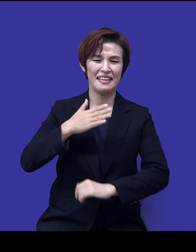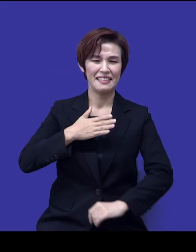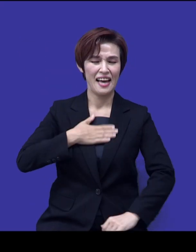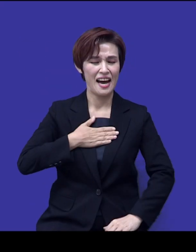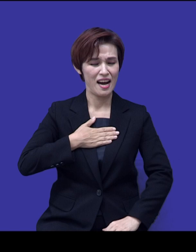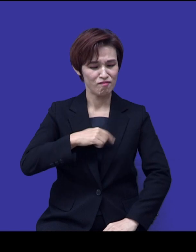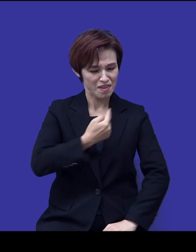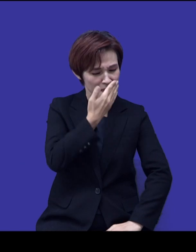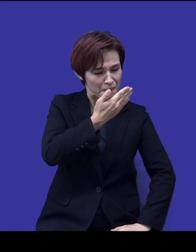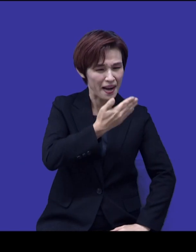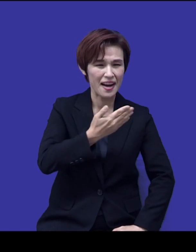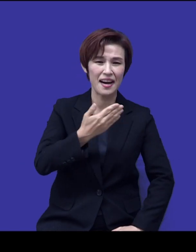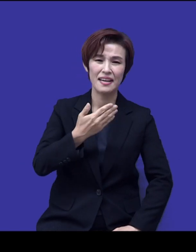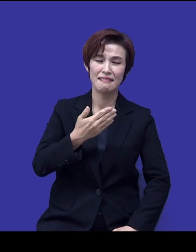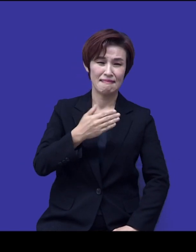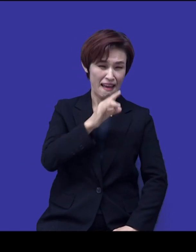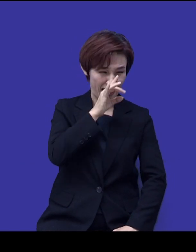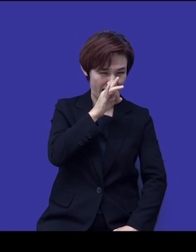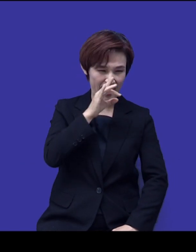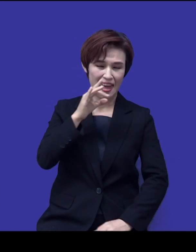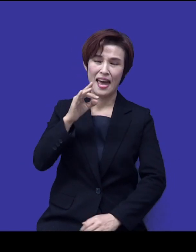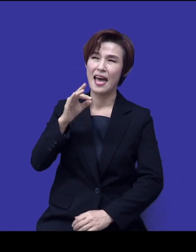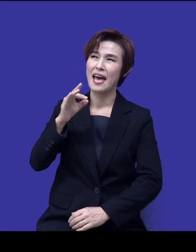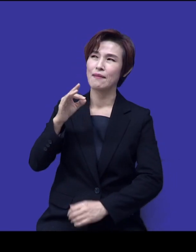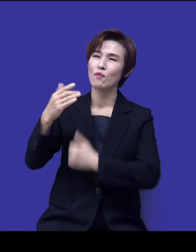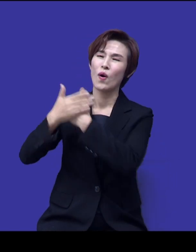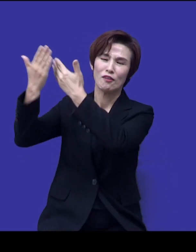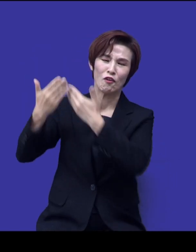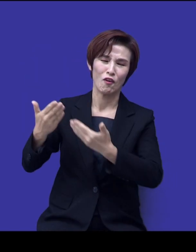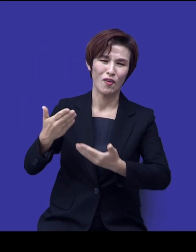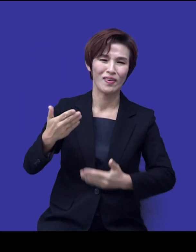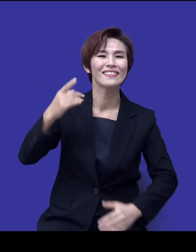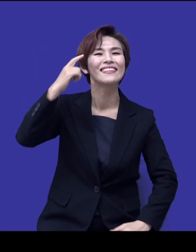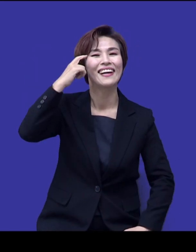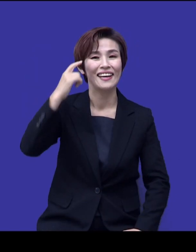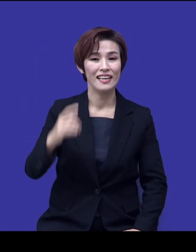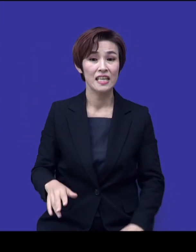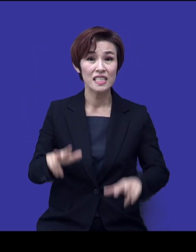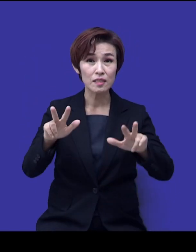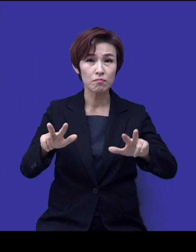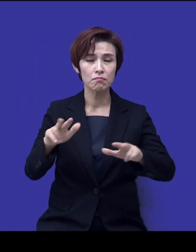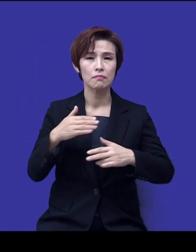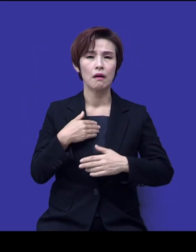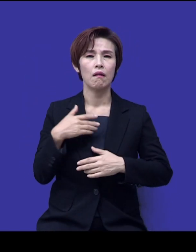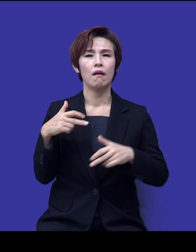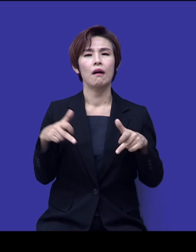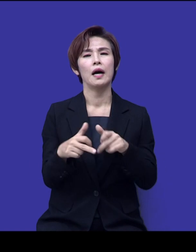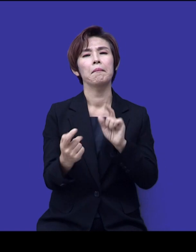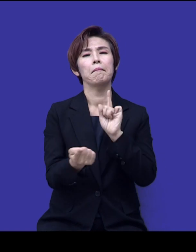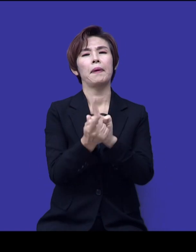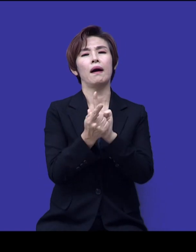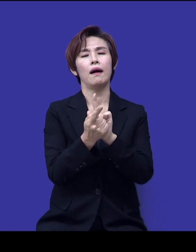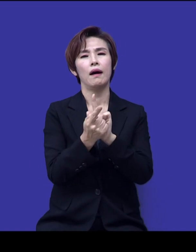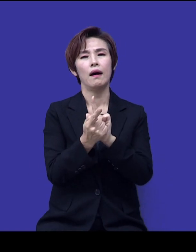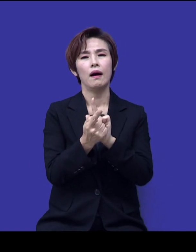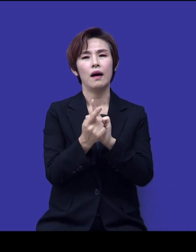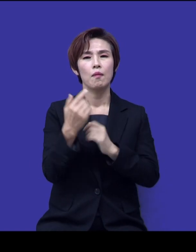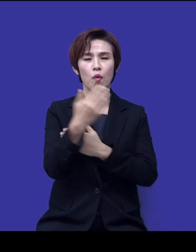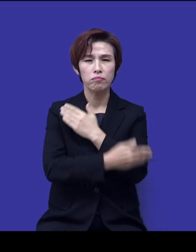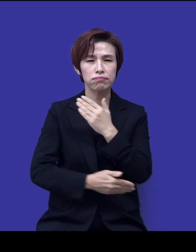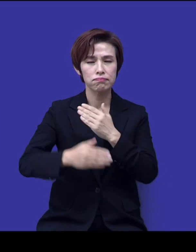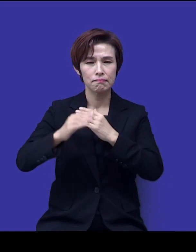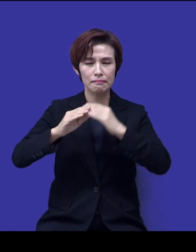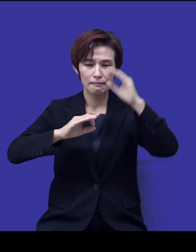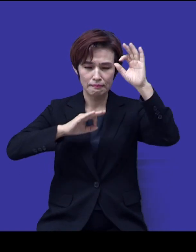봐주시고, 지금은 제가 합니다. 생각도 안 했을 텐데, 제가 몸을 다치고 보니까 아픈 사람이 보여요. 그때